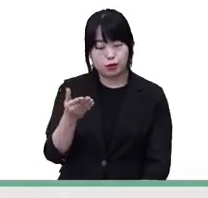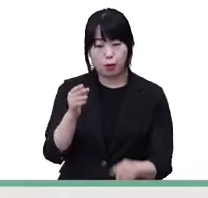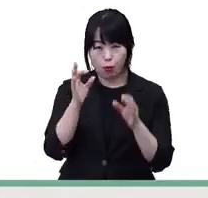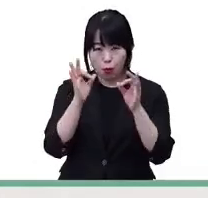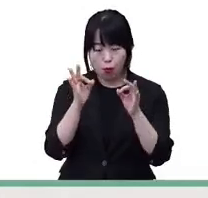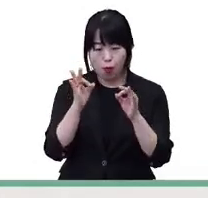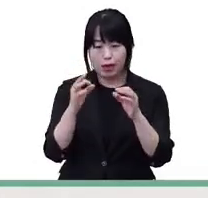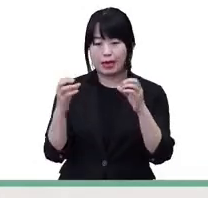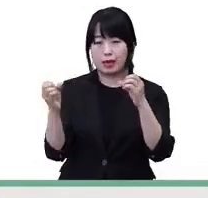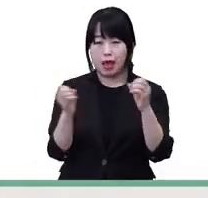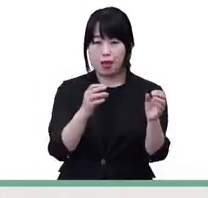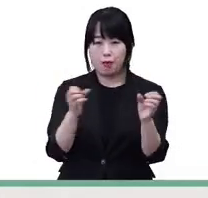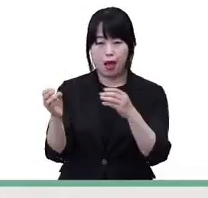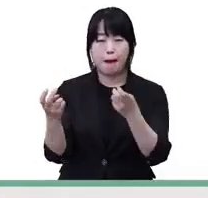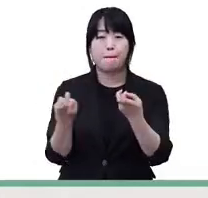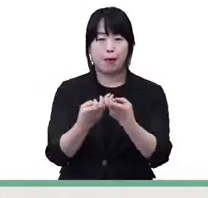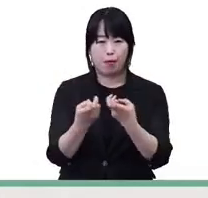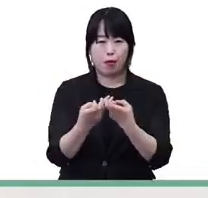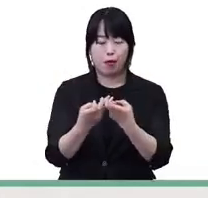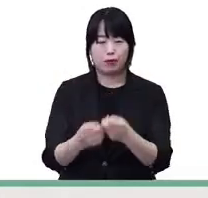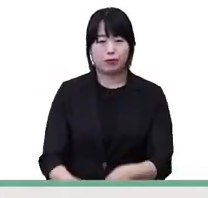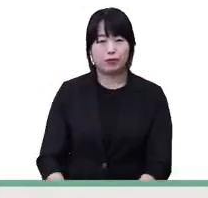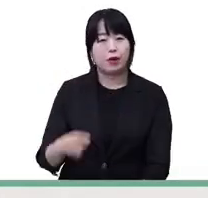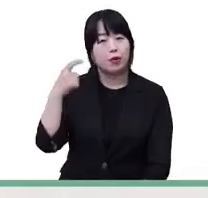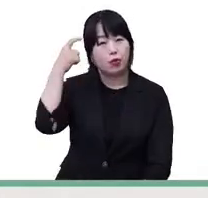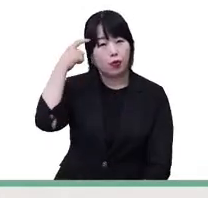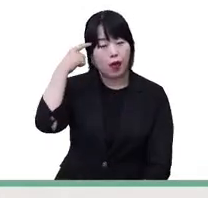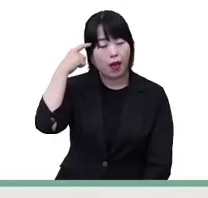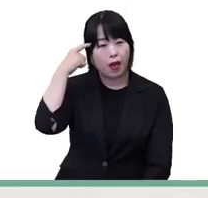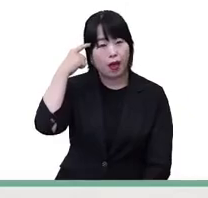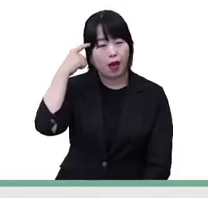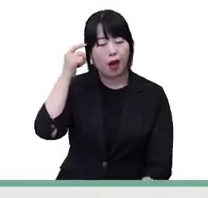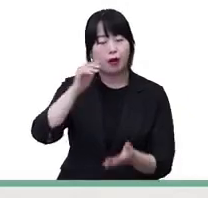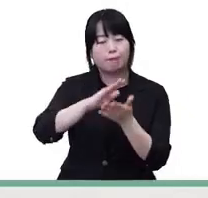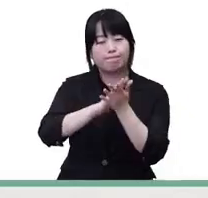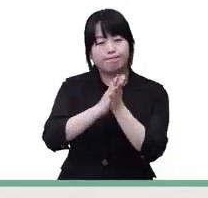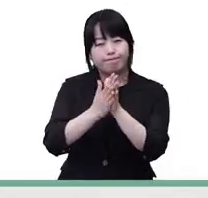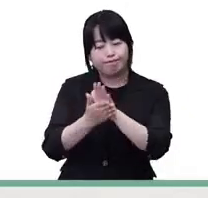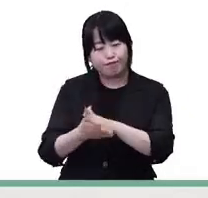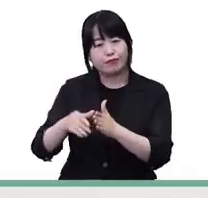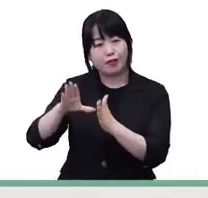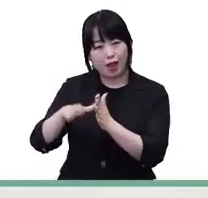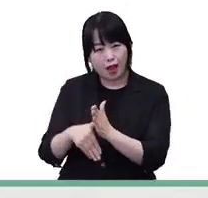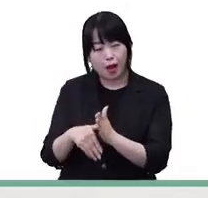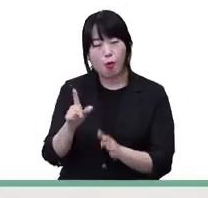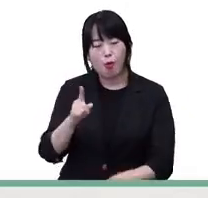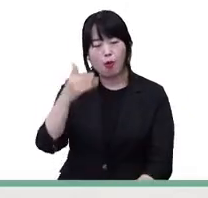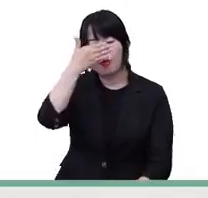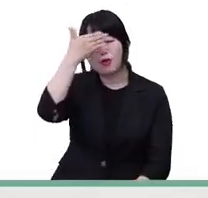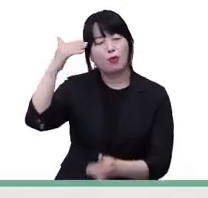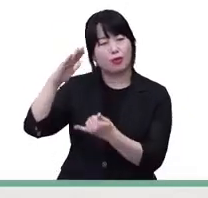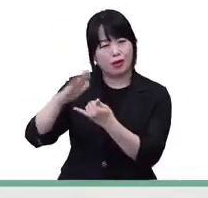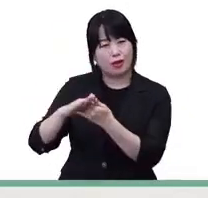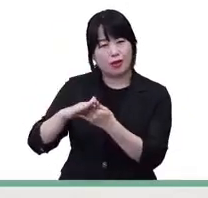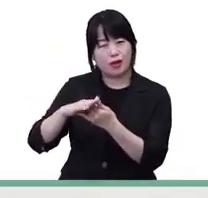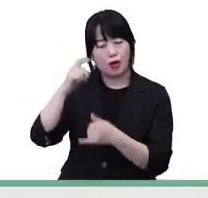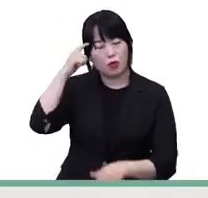대화법 이렇게 이야기했죠. 뇌가 리모델링이 되는 이 청소년기에는 어떻게